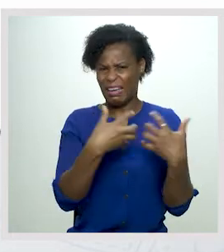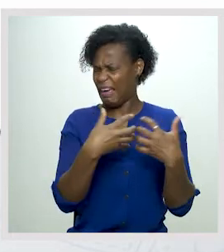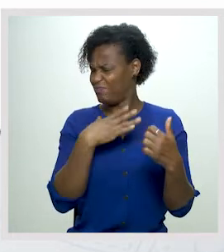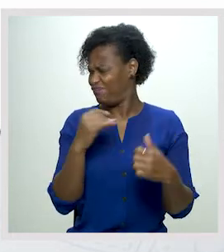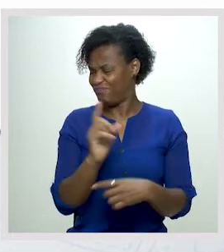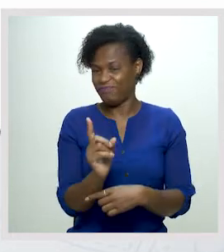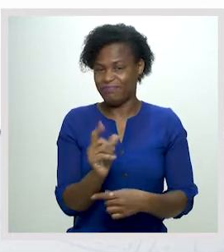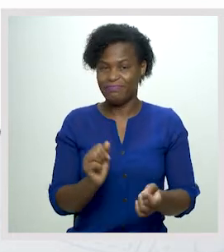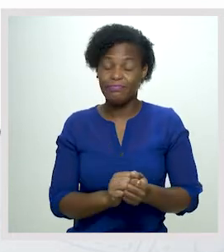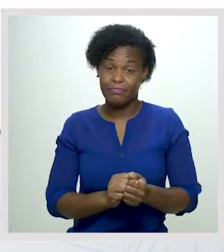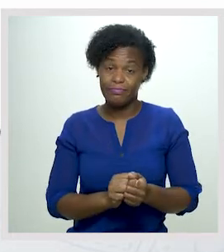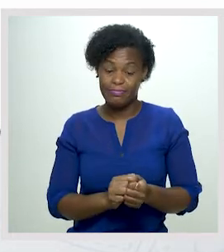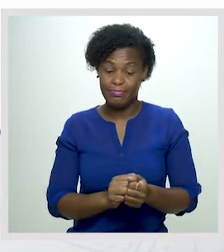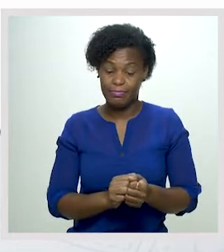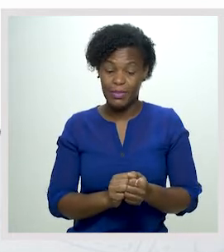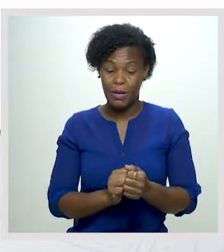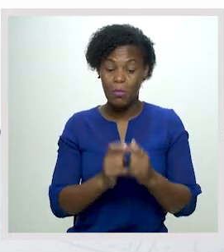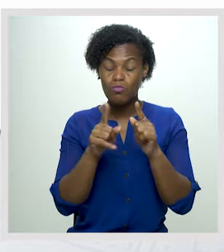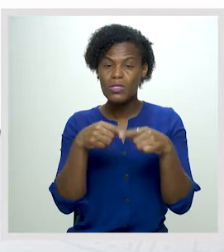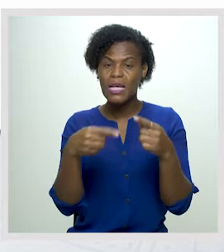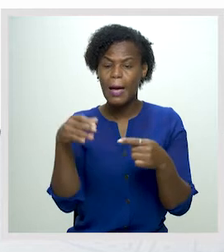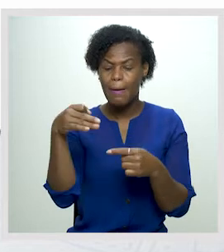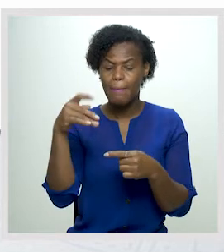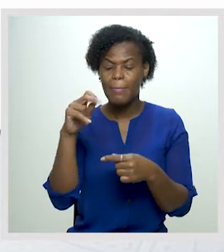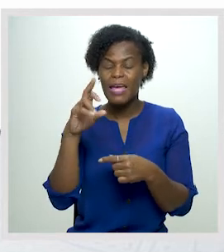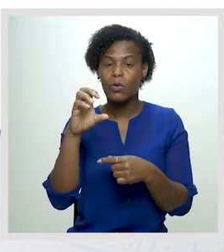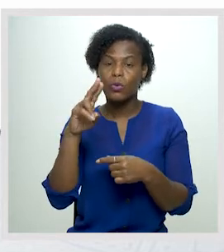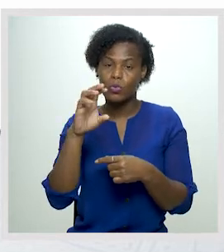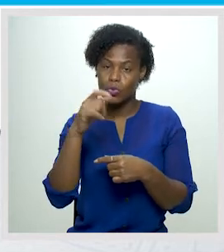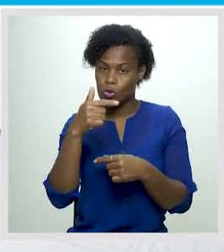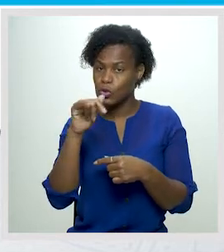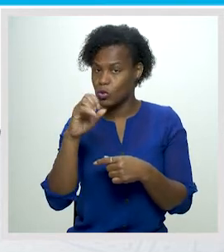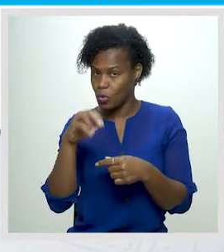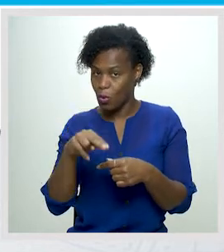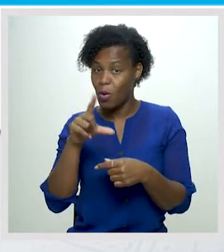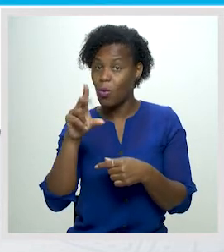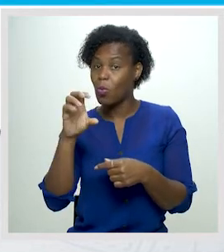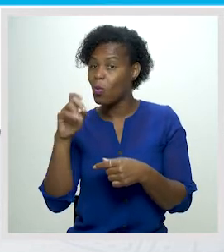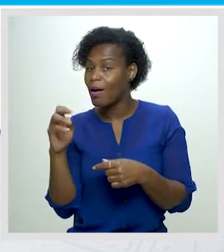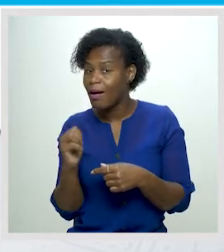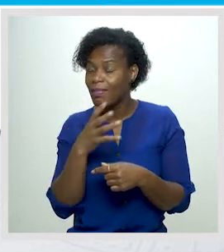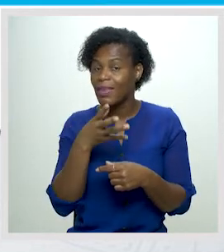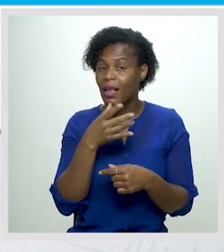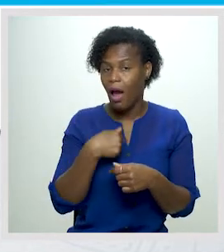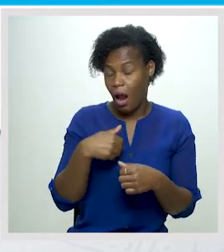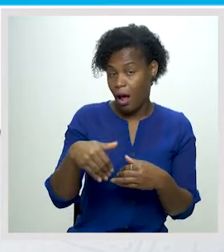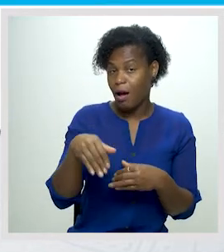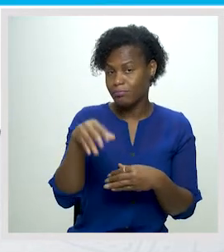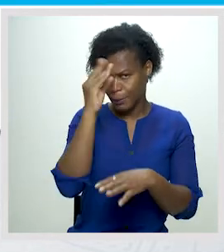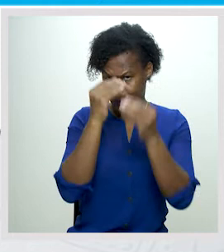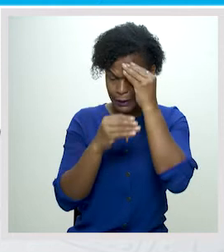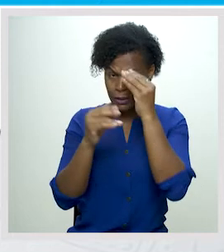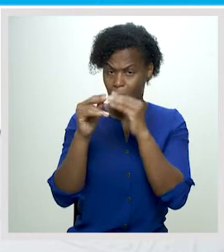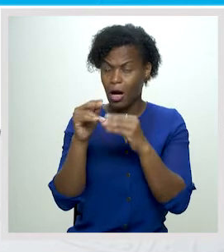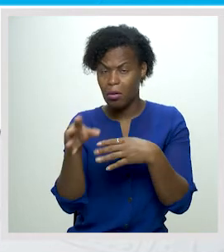guerre. Percussion. Lucas, je suis en train d'apprendre à jouer